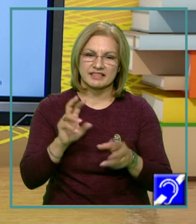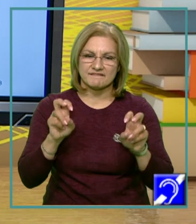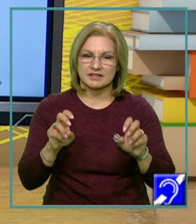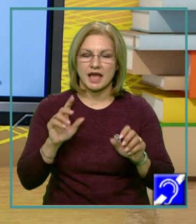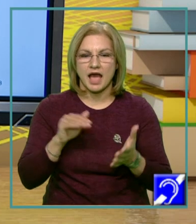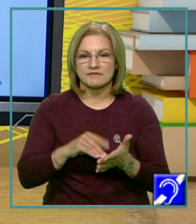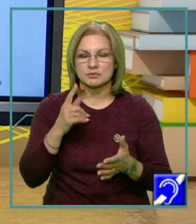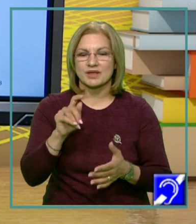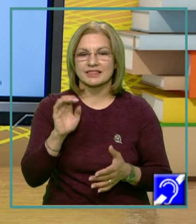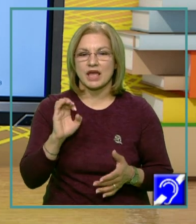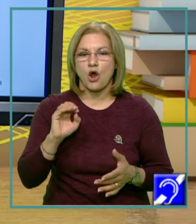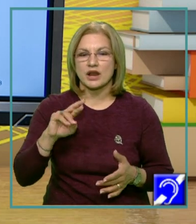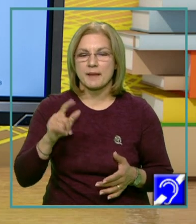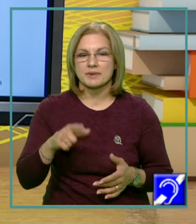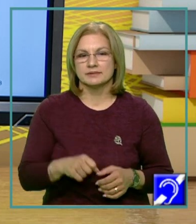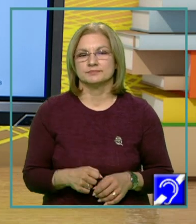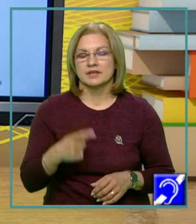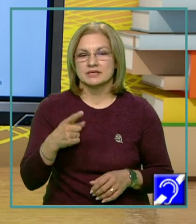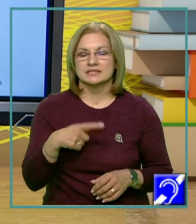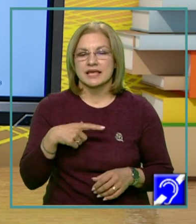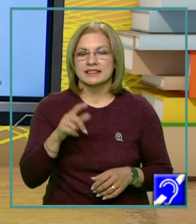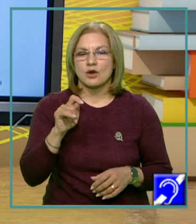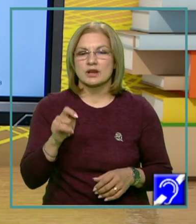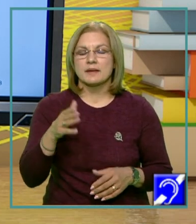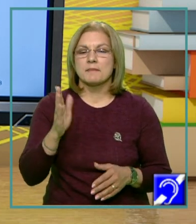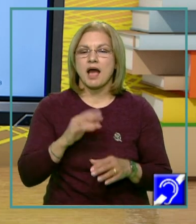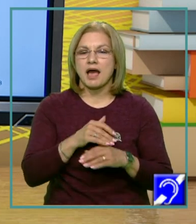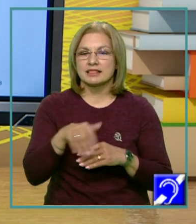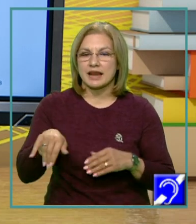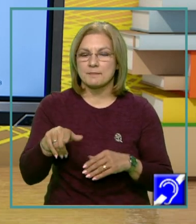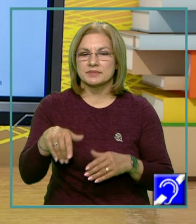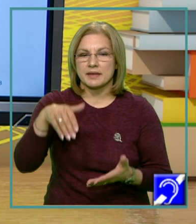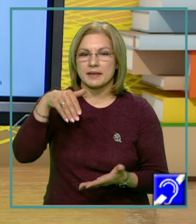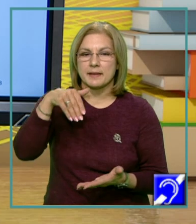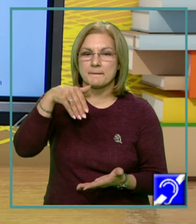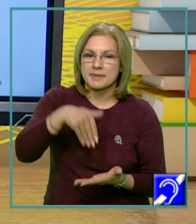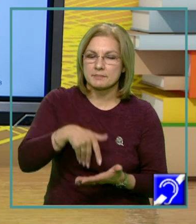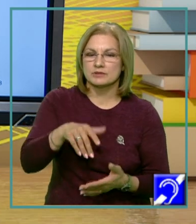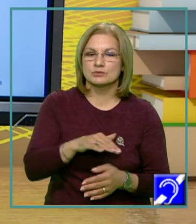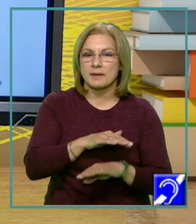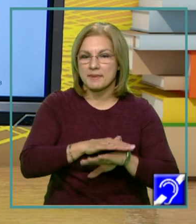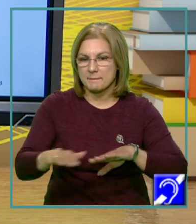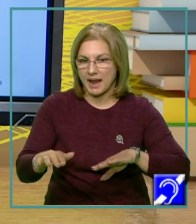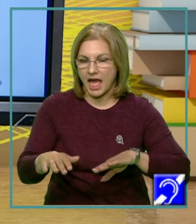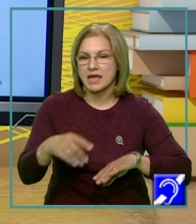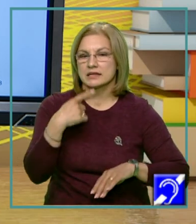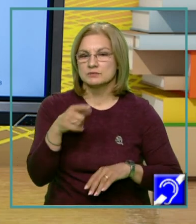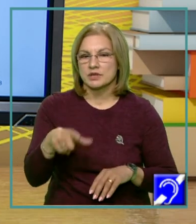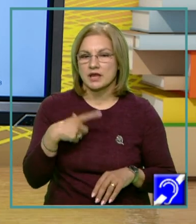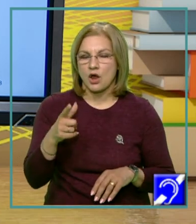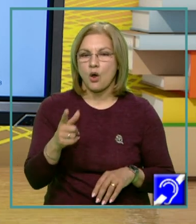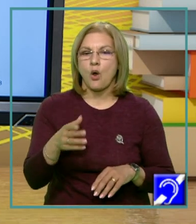teoremă teorema drepte perpendiculare Pe plan care ne spune că o dreaptă este perpendiculară